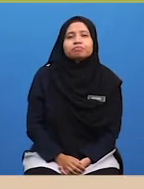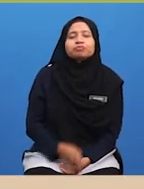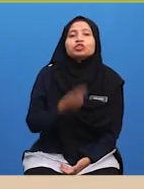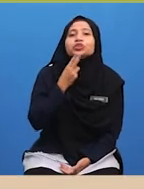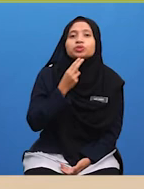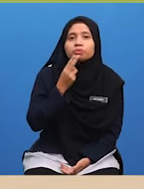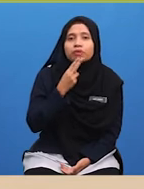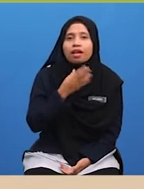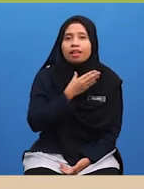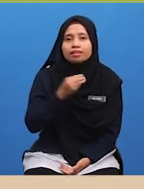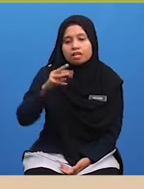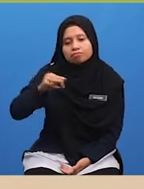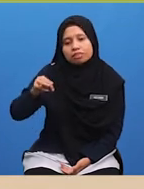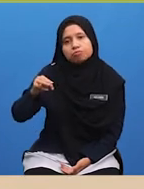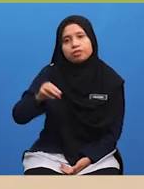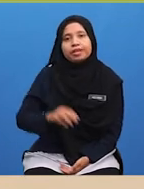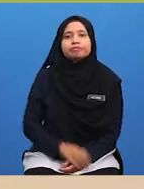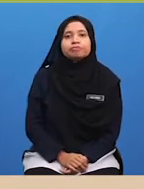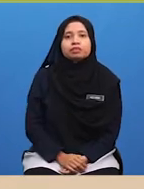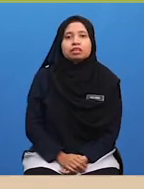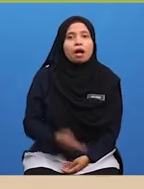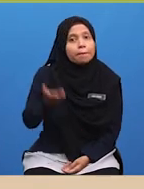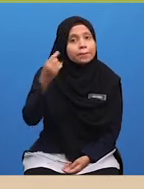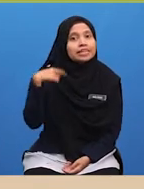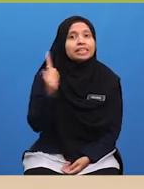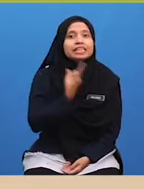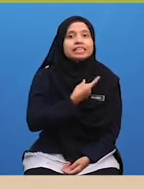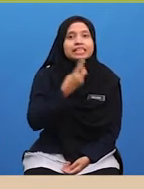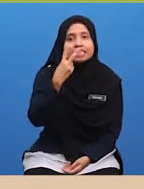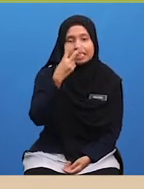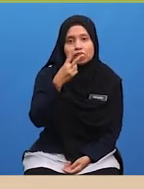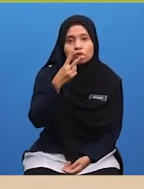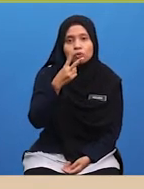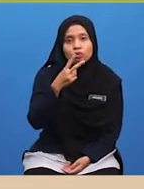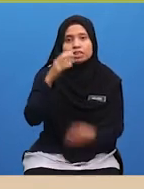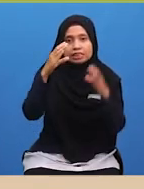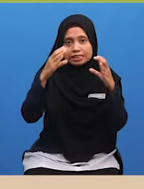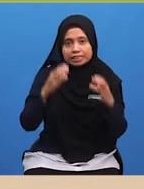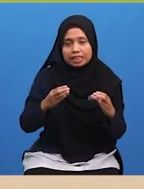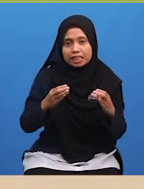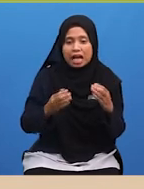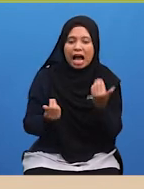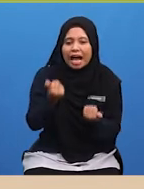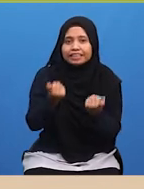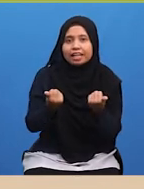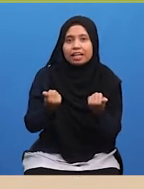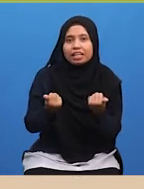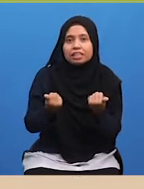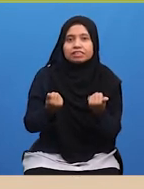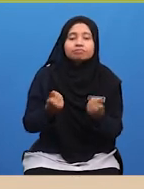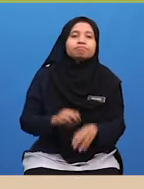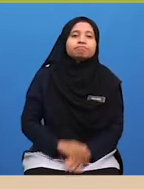Si comel dan murid sekalian, jom kita lihat pada cara bertindak adil